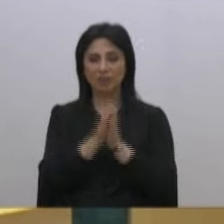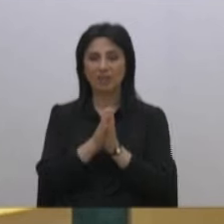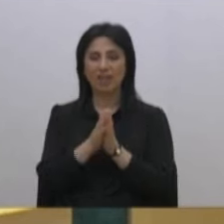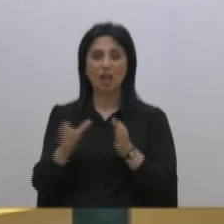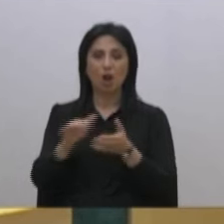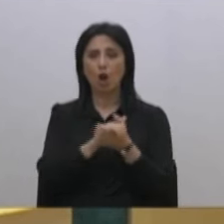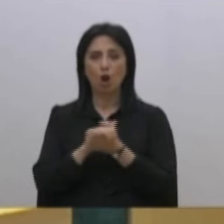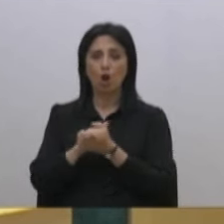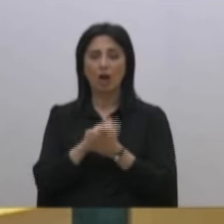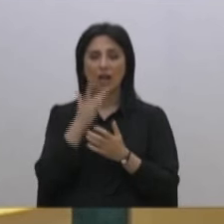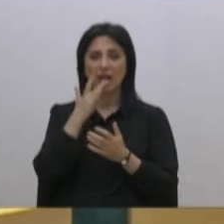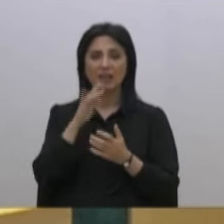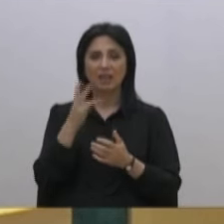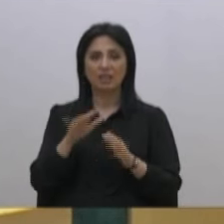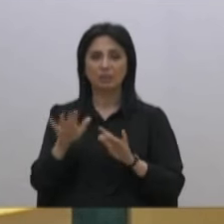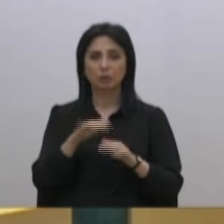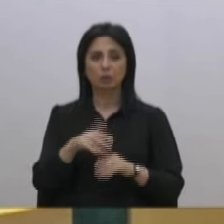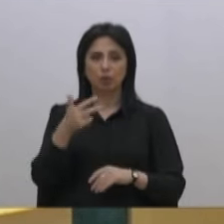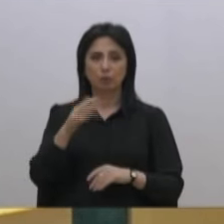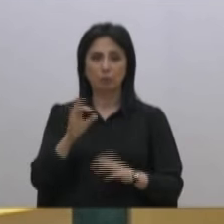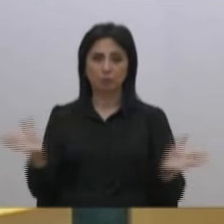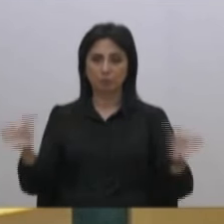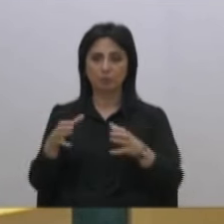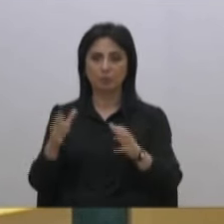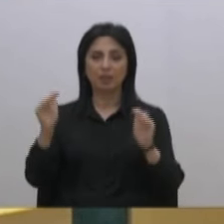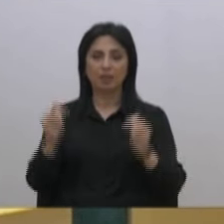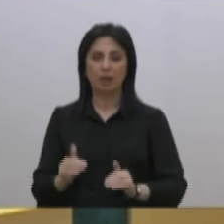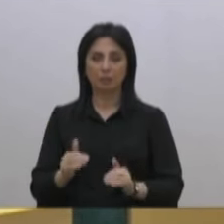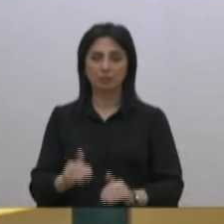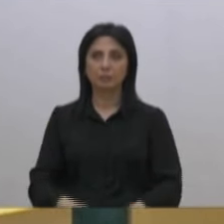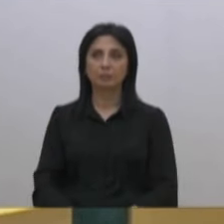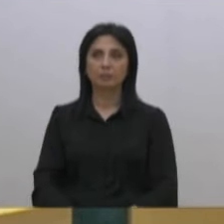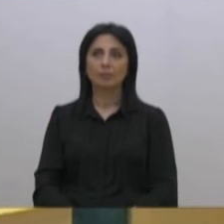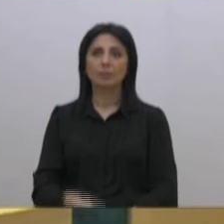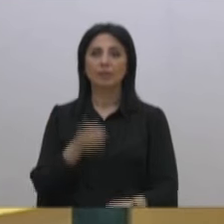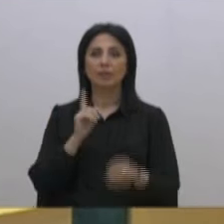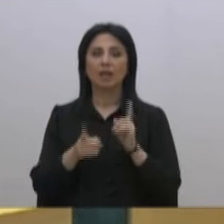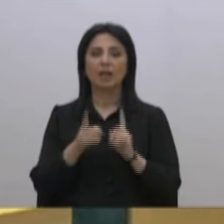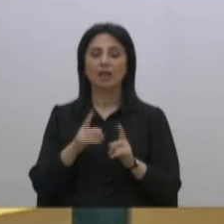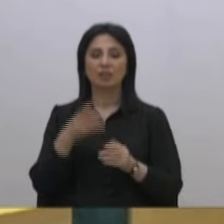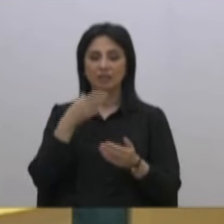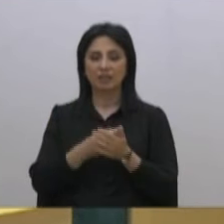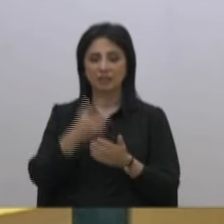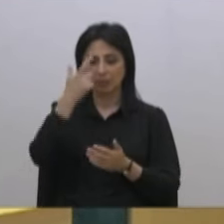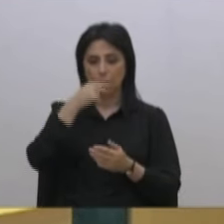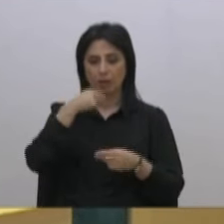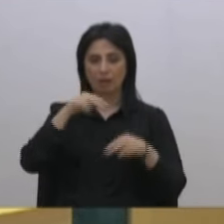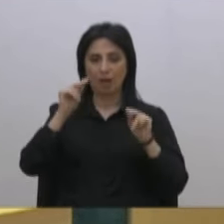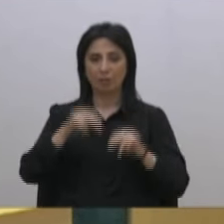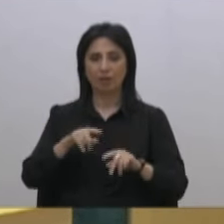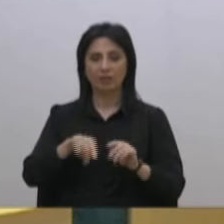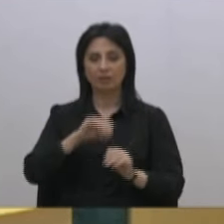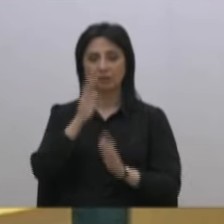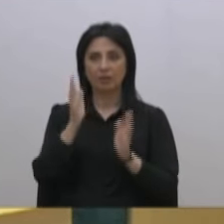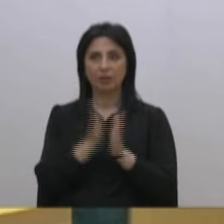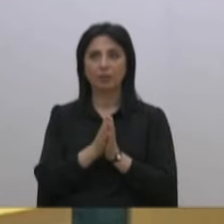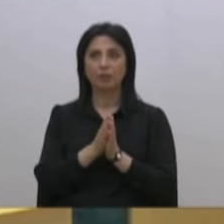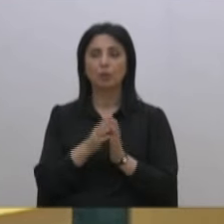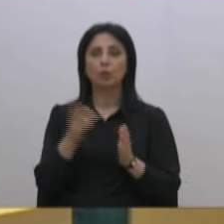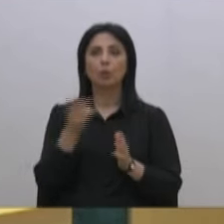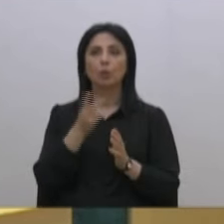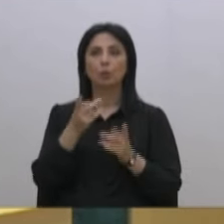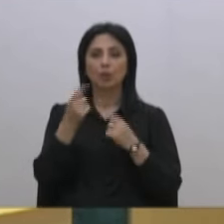კოლექტიური ნაცმოძრაობის შედეგი არის 30%-ზე ნაკლები. რეალურად საკუთარ თავს უნდა დააბრალონ ეს ყველაფერი და